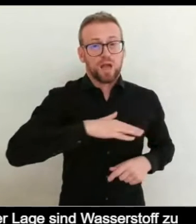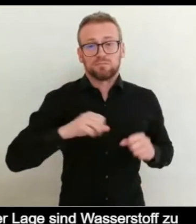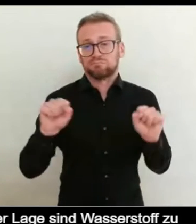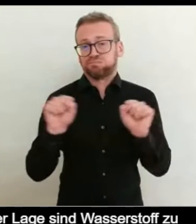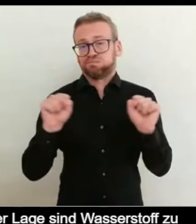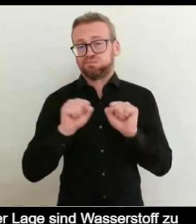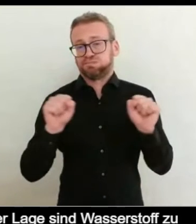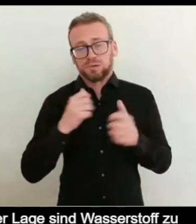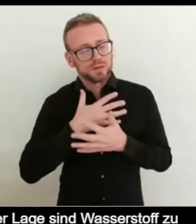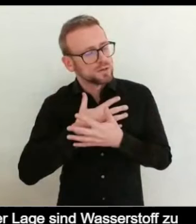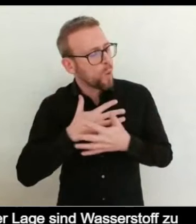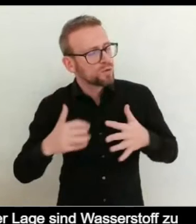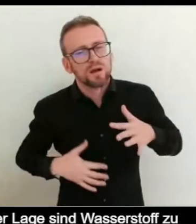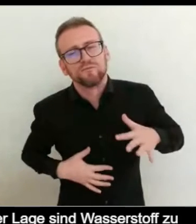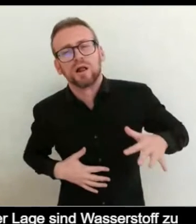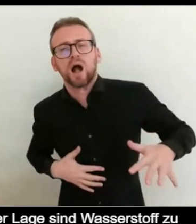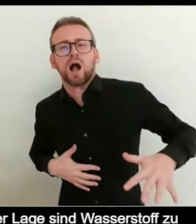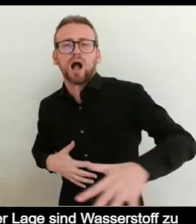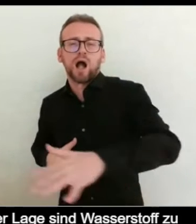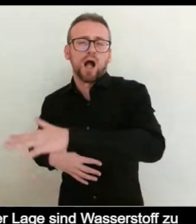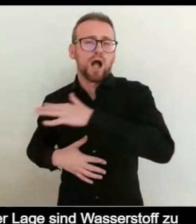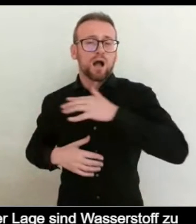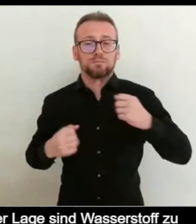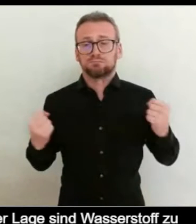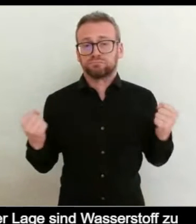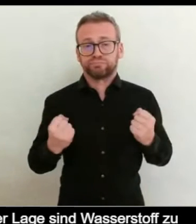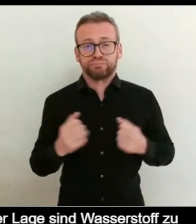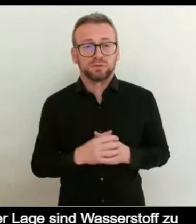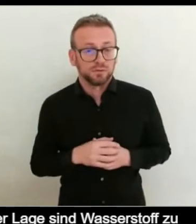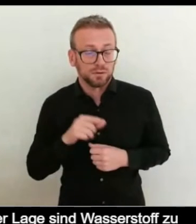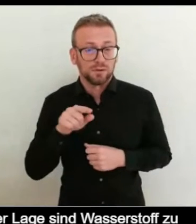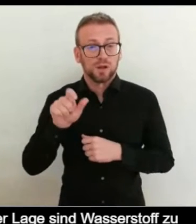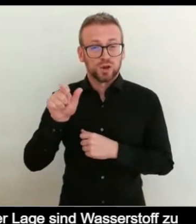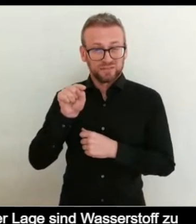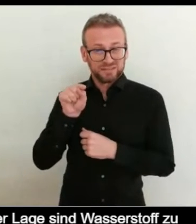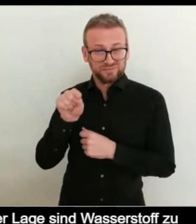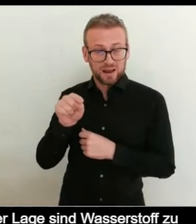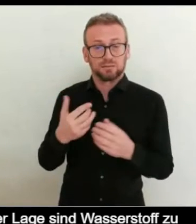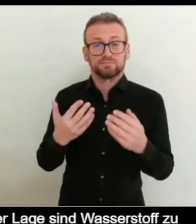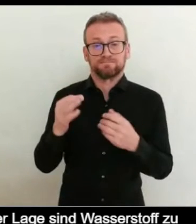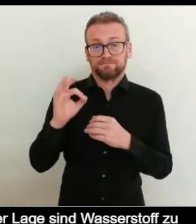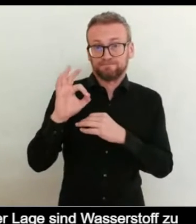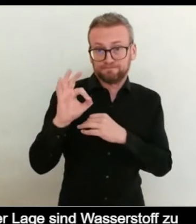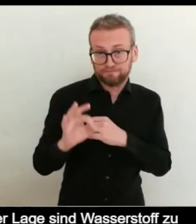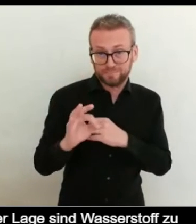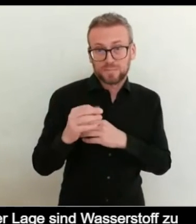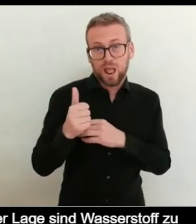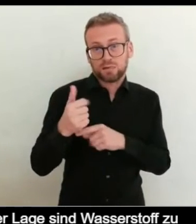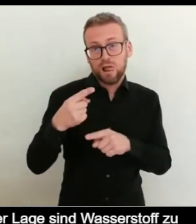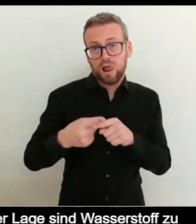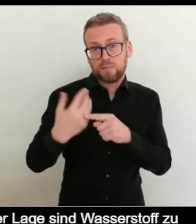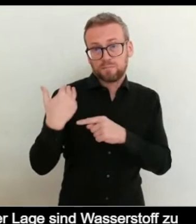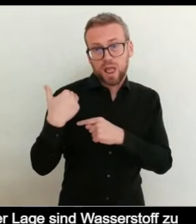unser Fokus auch auf diese Menschen. Wir haben den Eindruck, dass in Berlin sehr stark auf die Großstädte geachtet wird. Wir gucken auch auf die